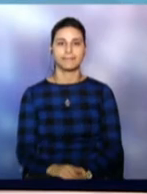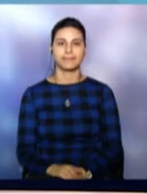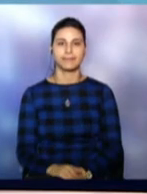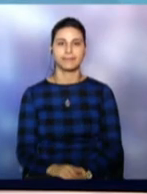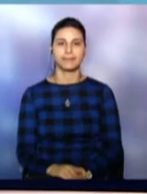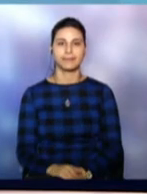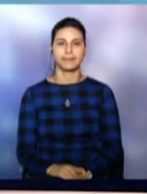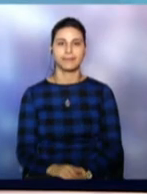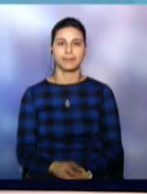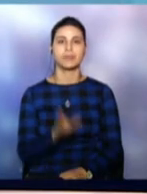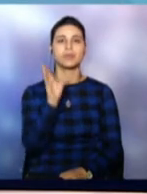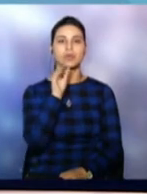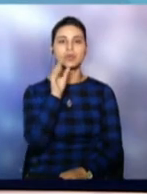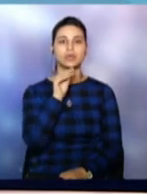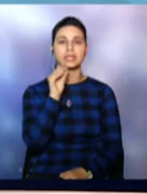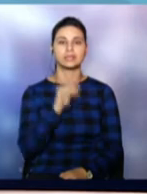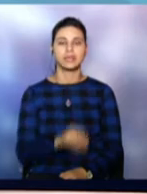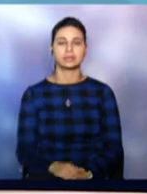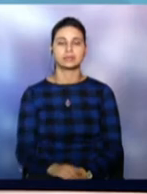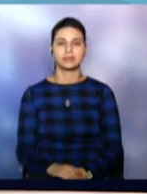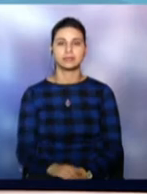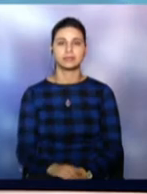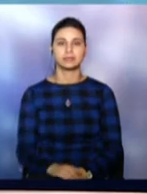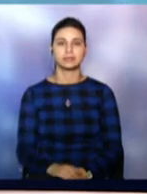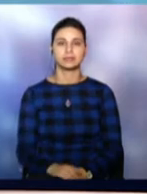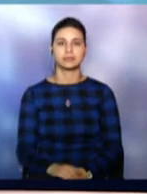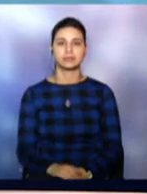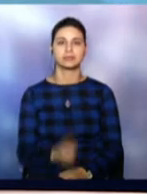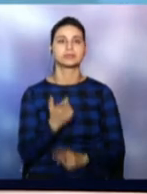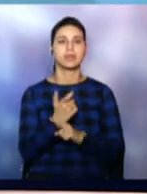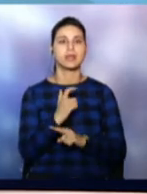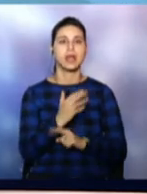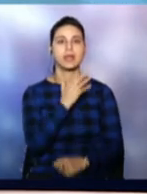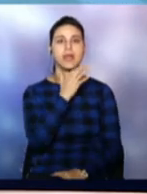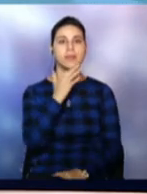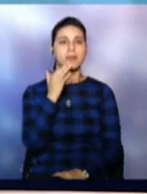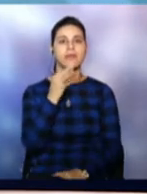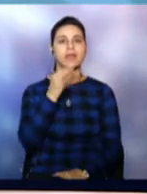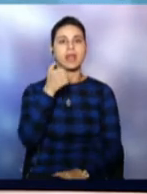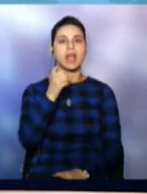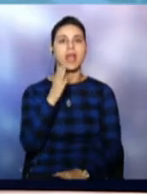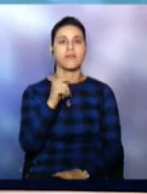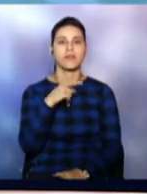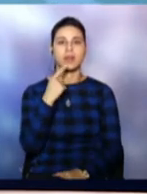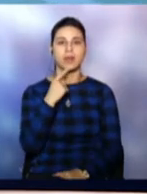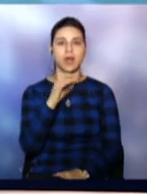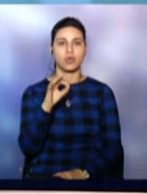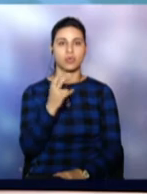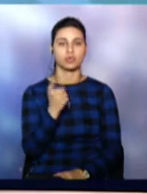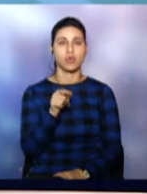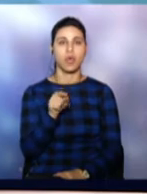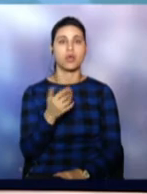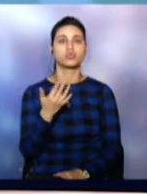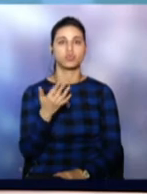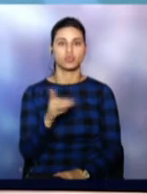ამიტომ როდესაც ცოტა დიდი რაოდენობის კოფეინის მოხმარებაზე ალაპარაკი არა, აქ